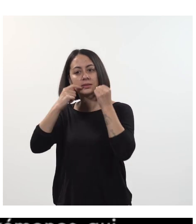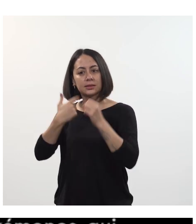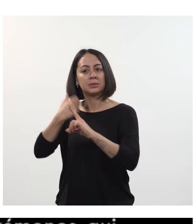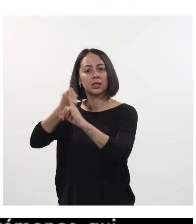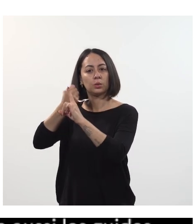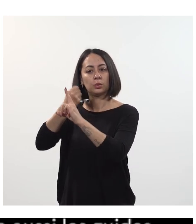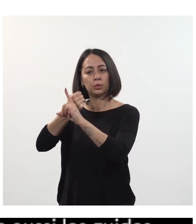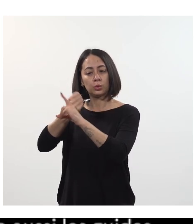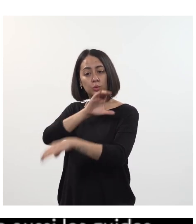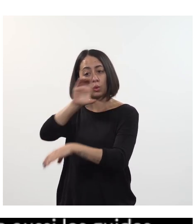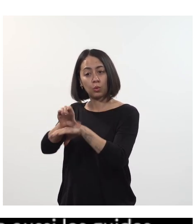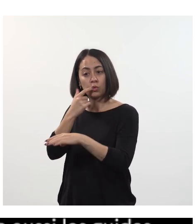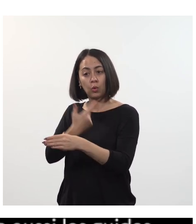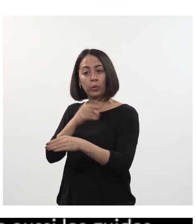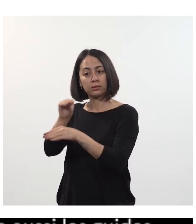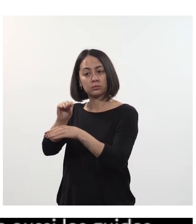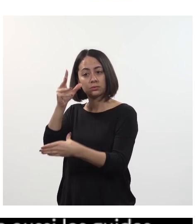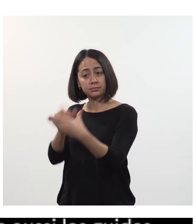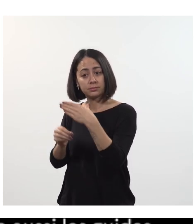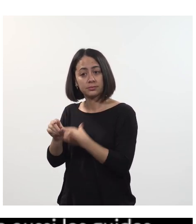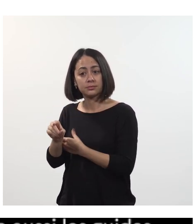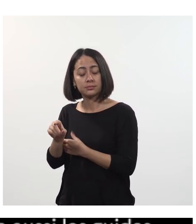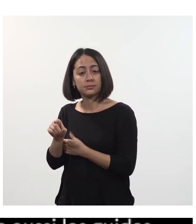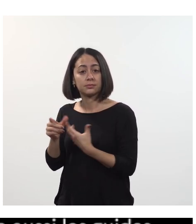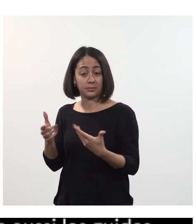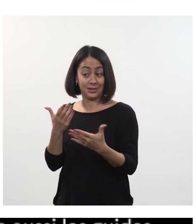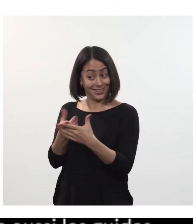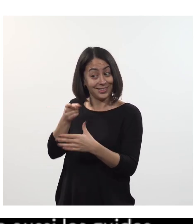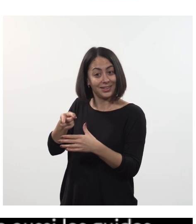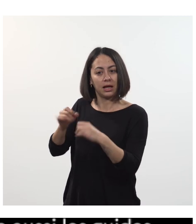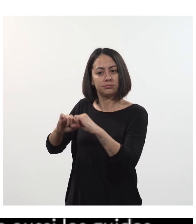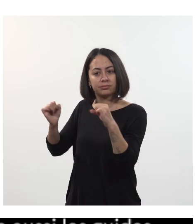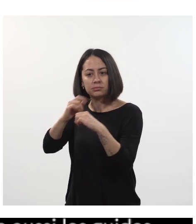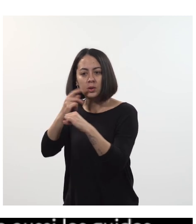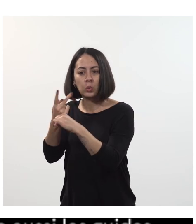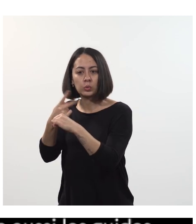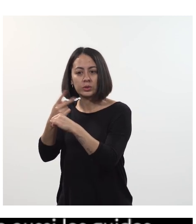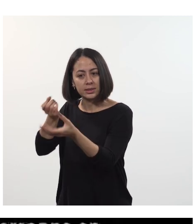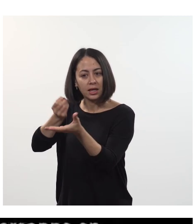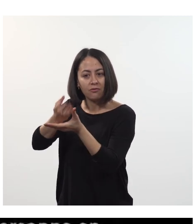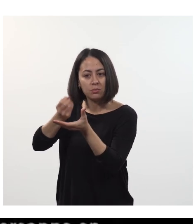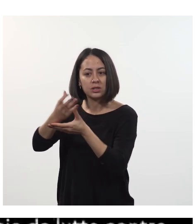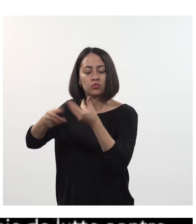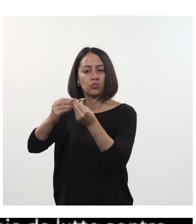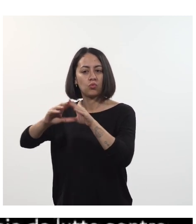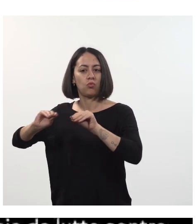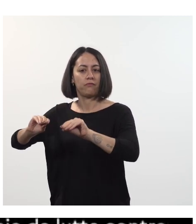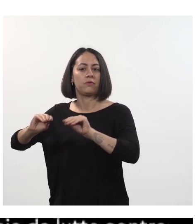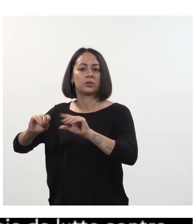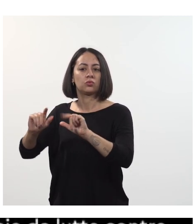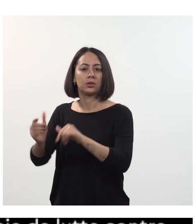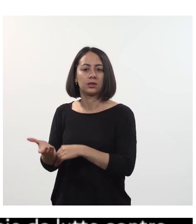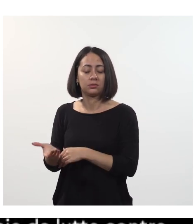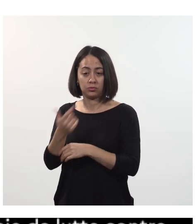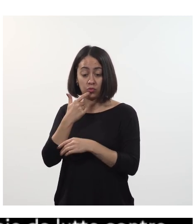vous trouvez de nombreux outils de formation et d'information. Donc, je vous ai mis voilà, les liens, le